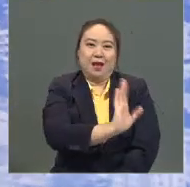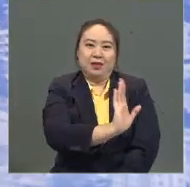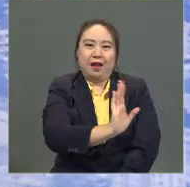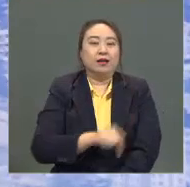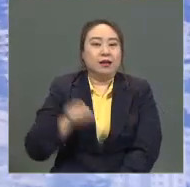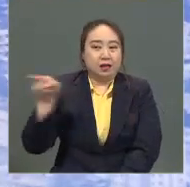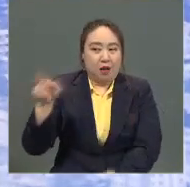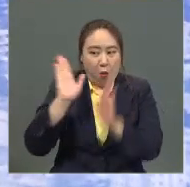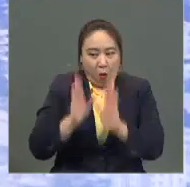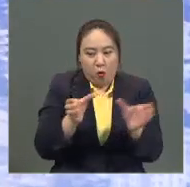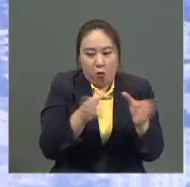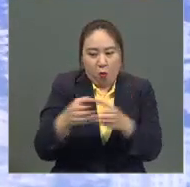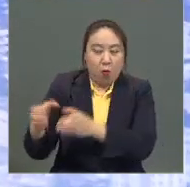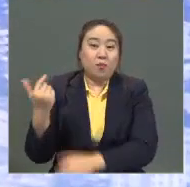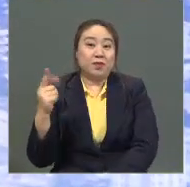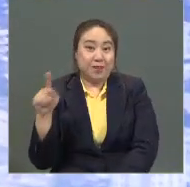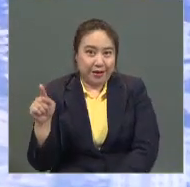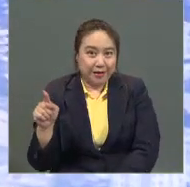ก็เป็นกลุ่มที่ว่านี้เย็นเน้นกับผู้ที่มีธุรกิจธุรกรรมหรือนักธุรกิจนะครับหรือมาป่วยมารักษาเนี่ยจะสังเกตนะครับไม่ได้ใช้คำว่ามาท่องเที่ยวเลยนะครับเราใช้ระยะแปลคำใหม่ว่าเป็นพระเวลนี้ไปว่าเดินทางเป็นผู้ที่เดินทางเข้ามาในประเทศไทยมากกว่าเว้ยเพราะฉะนั้นใช้คำให้ถูกมั้ยครับไม่ใช่นักท่องเที่ยวเพราะพูดว่าประเทศไทยจะเปิดแล้วคุณหมอบอกว่าท่านโฆษกศปภบอกจะเปิดให้นักท่องเที่ยวเข้ามามีกลุ่มประชาชนอีกหลายคนก็โทรศัพท์มากันหรือฝากข้อมูลไว้อยู่ในโซเ****ลมีเดียว่าทำได้ยังไงเดี๋ยวนำโรคเข้ามาสิไม่ใช่นะครับให้ผู้เดินทางเข้ามาเฉพาะ11